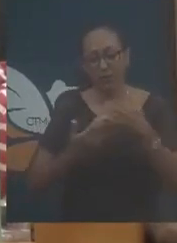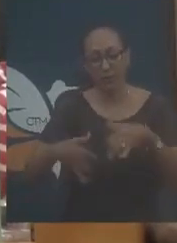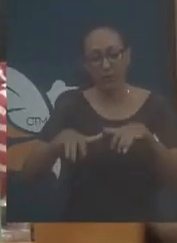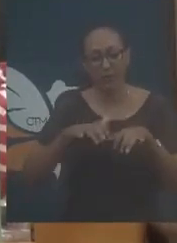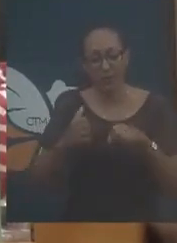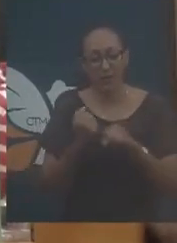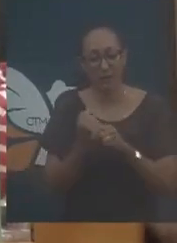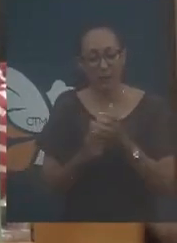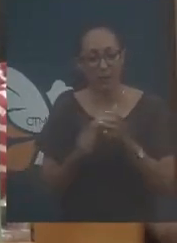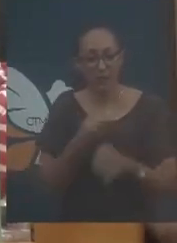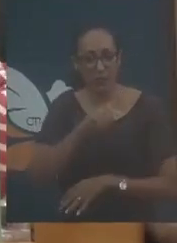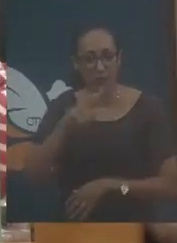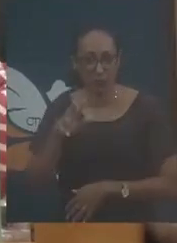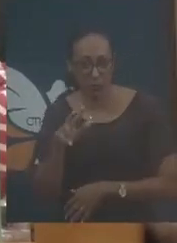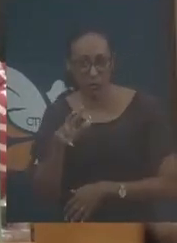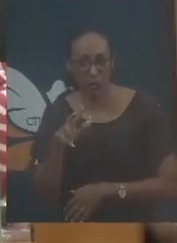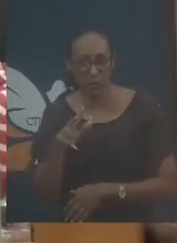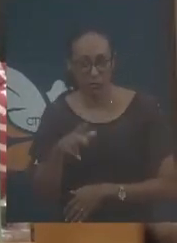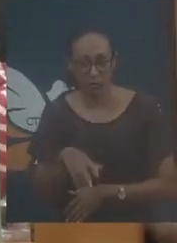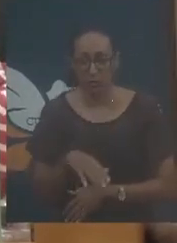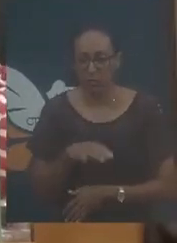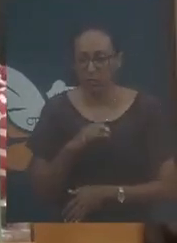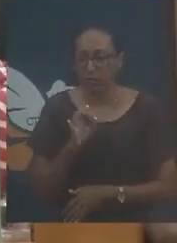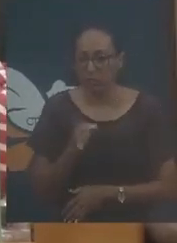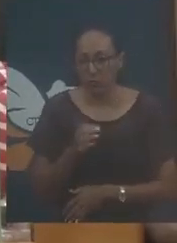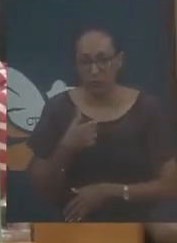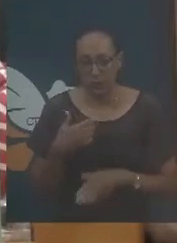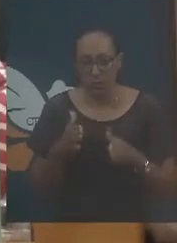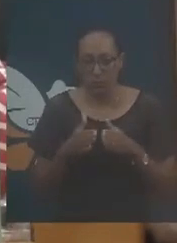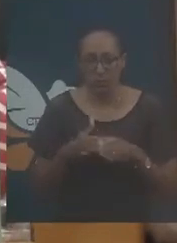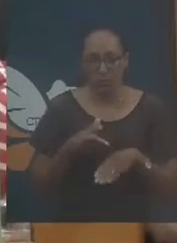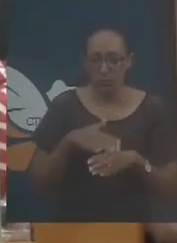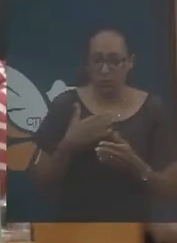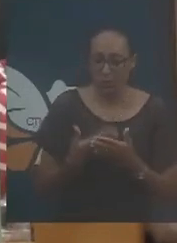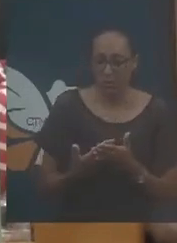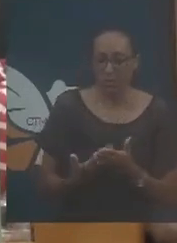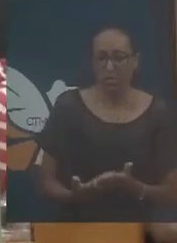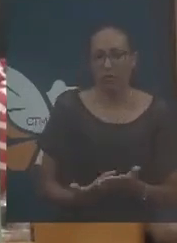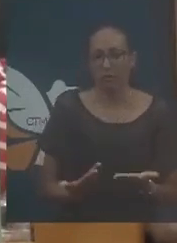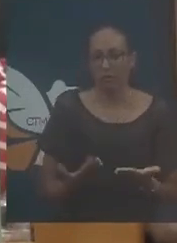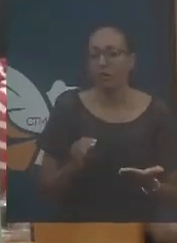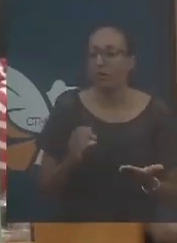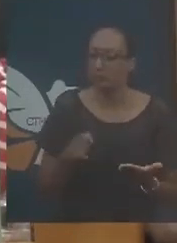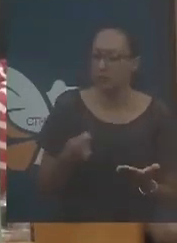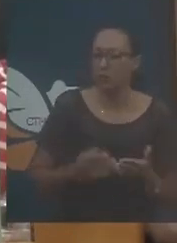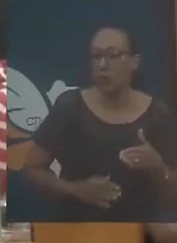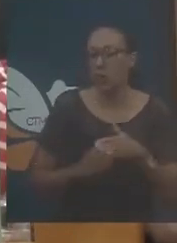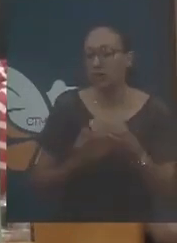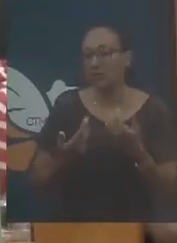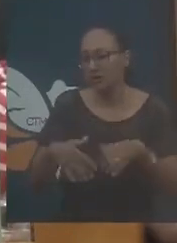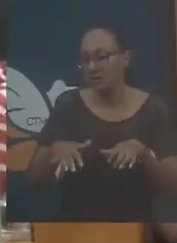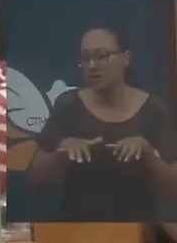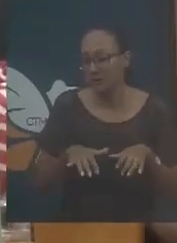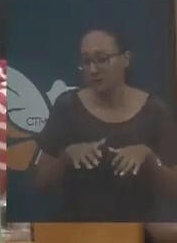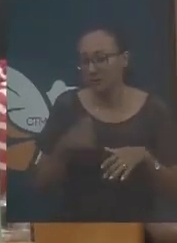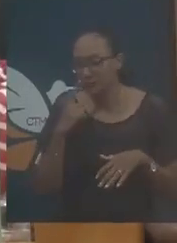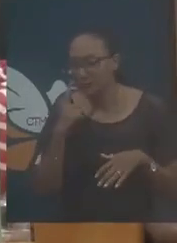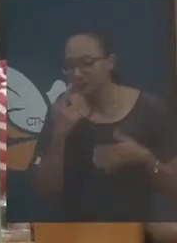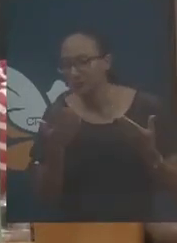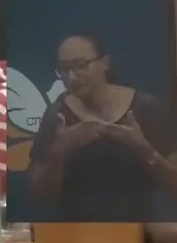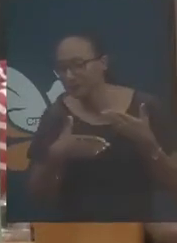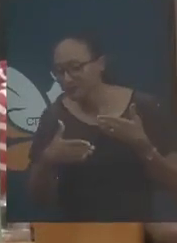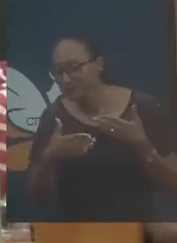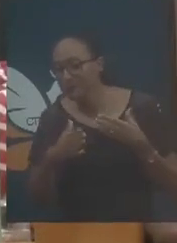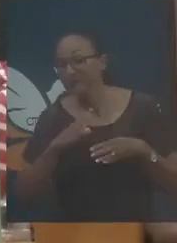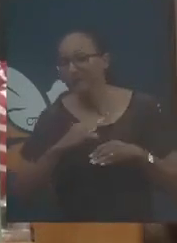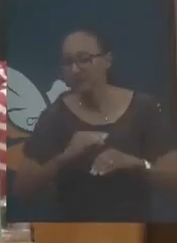Parce que tout ce que vous dites là, je n'ai cessé de demander des preuves. Et vous savez que c'est dans les comptes administratifs que l'on voit exactement la